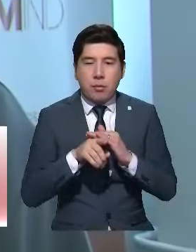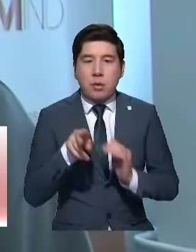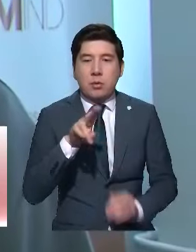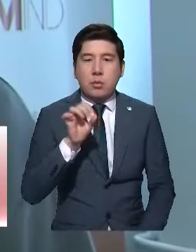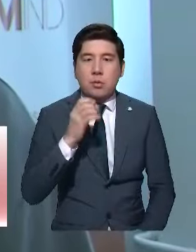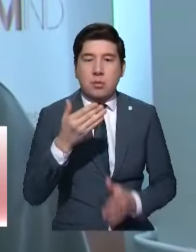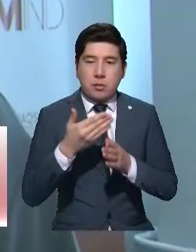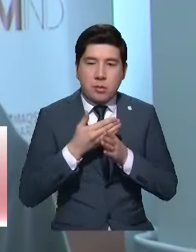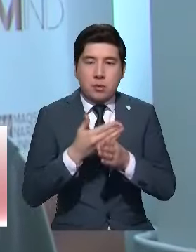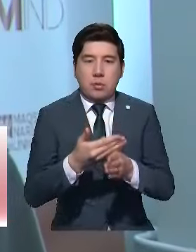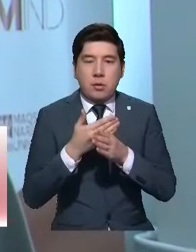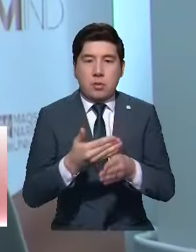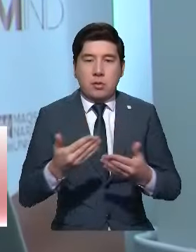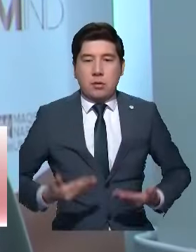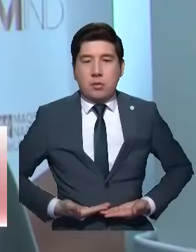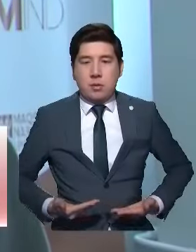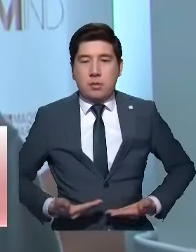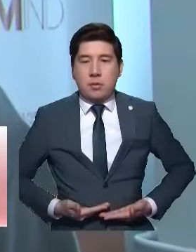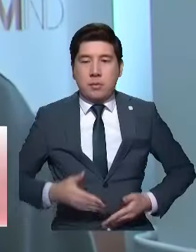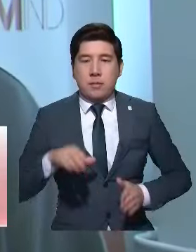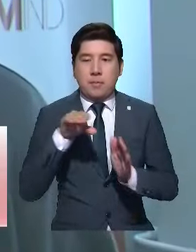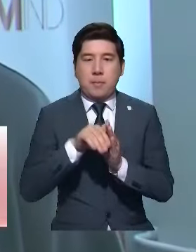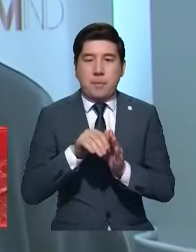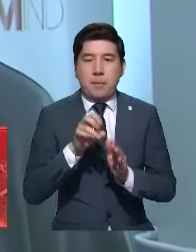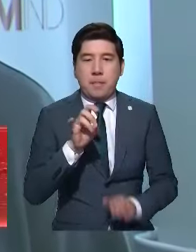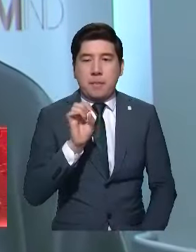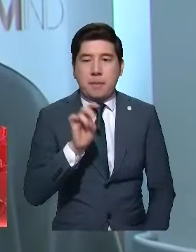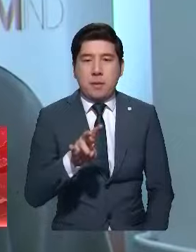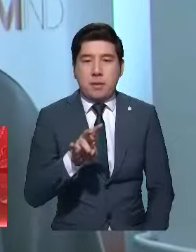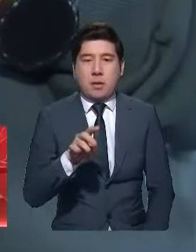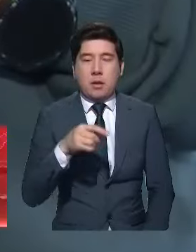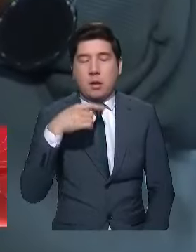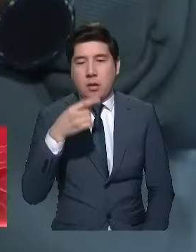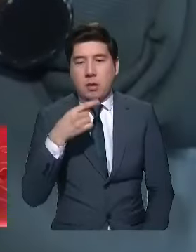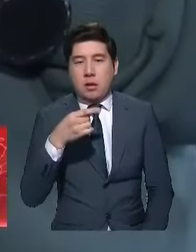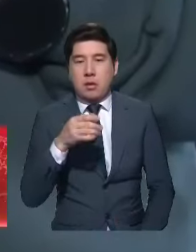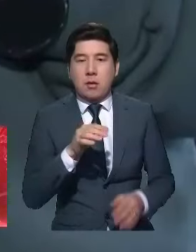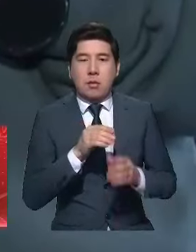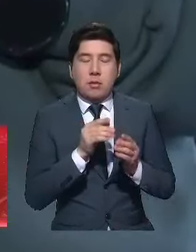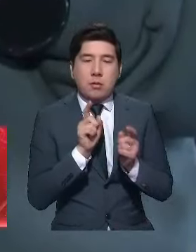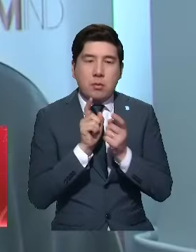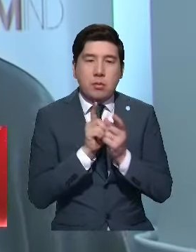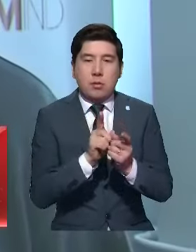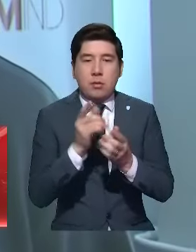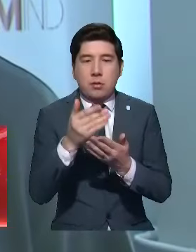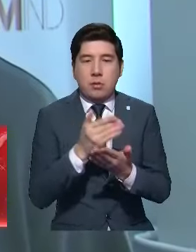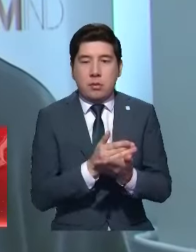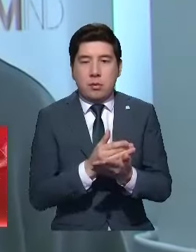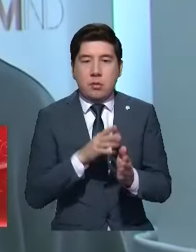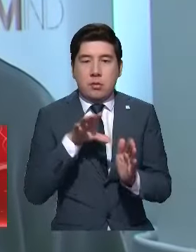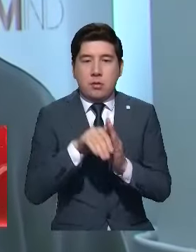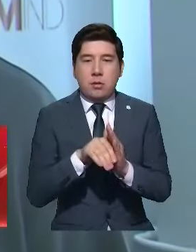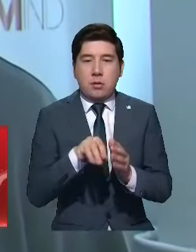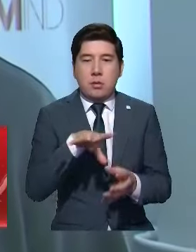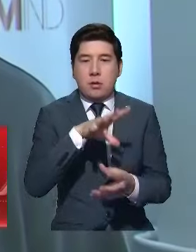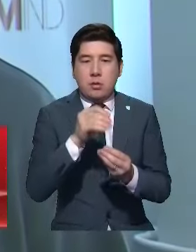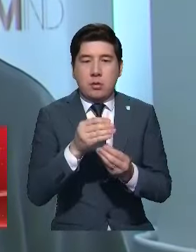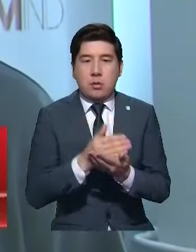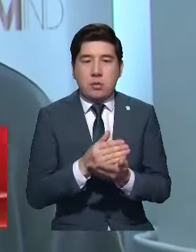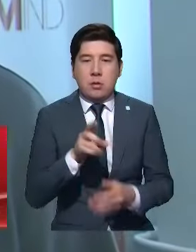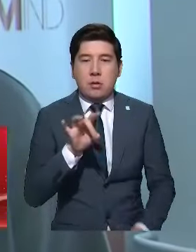помогать воплощать в жизнь рекомендации, консультировать, сопровождать. Мы являемся своего рода